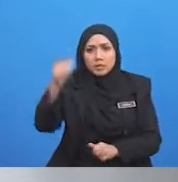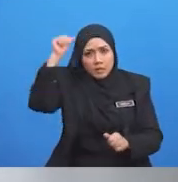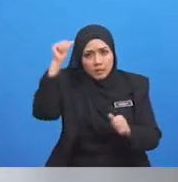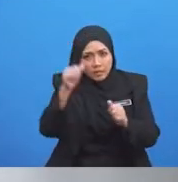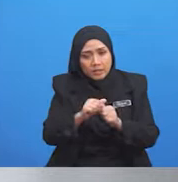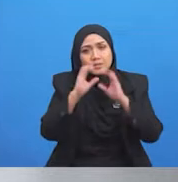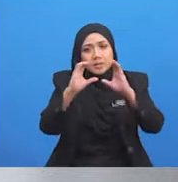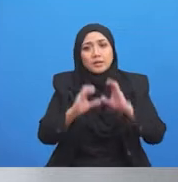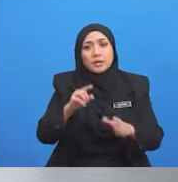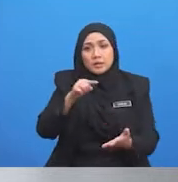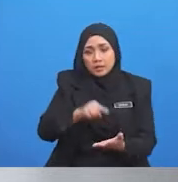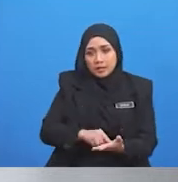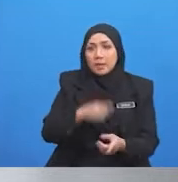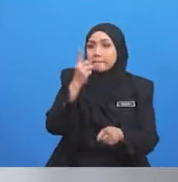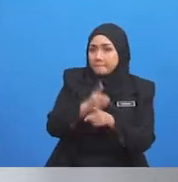ini baik-baik.